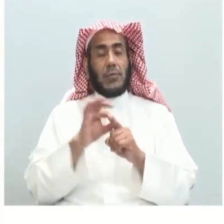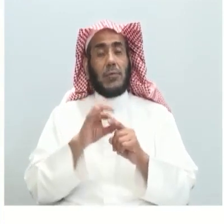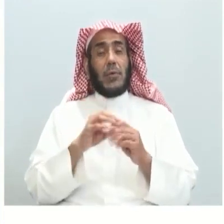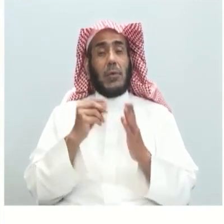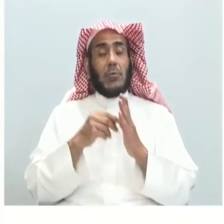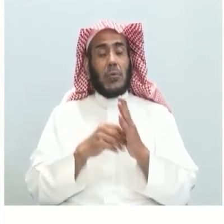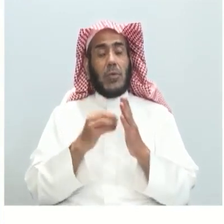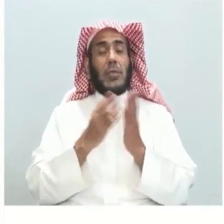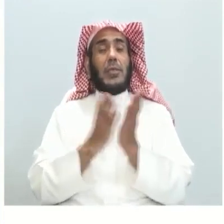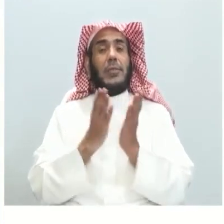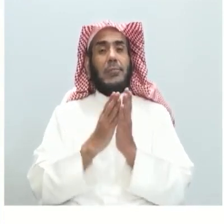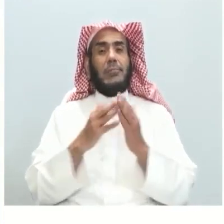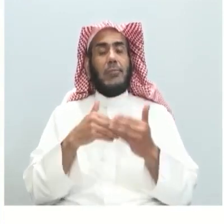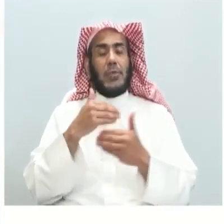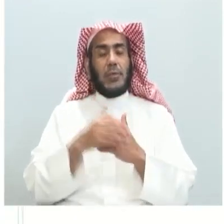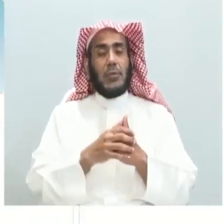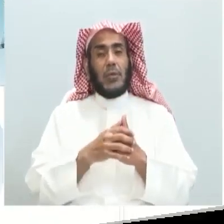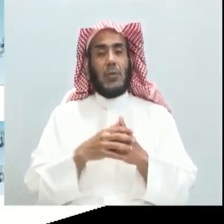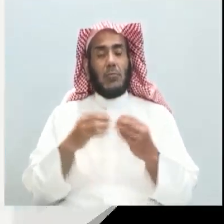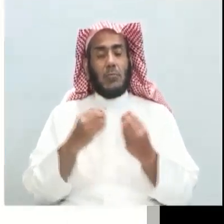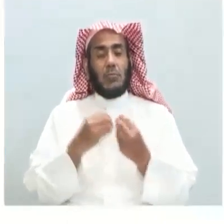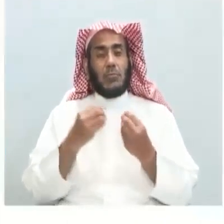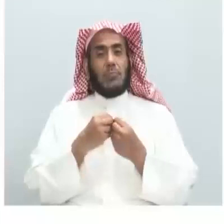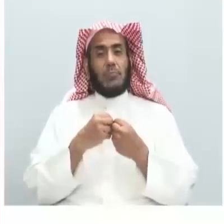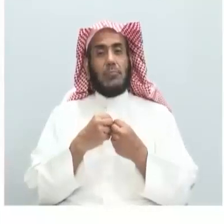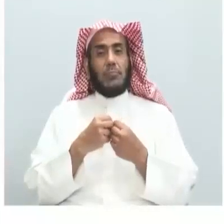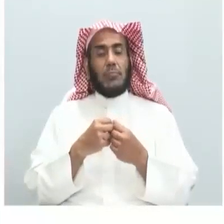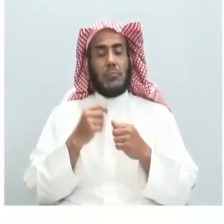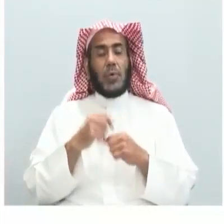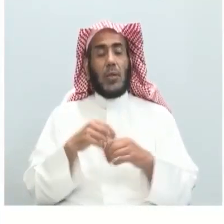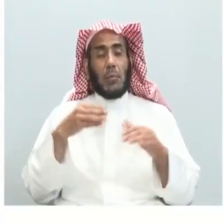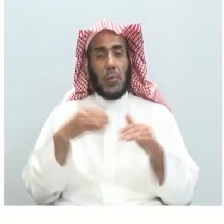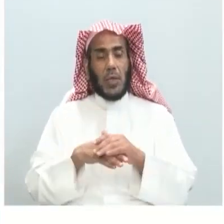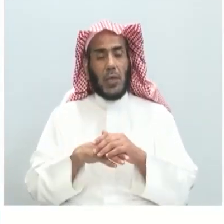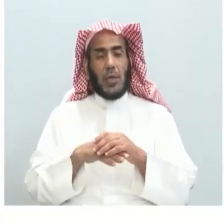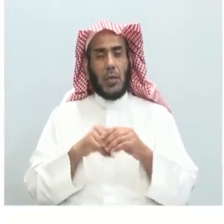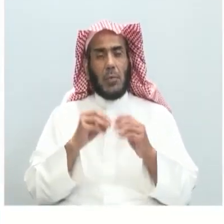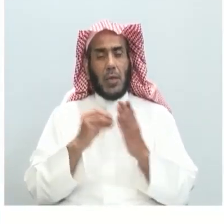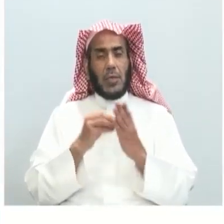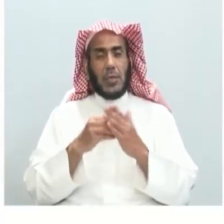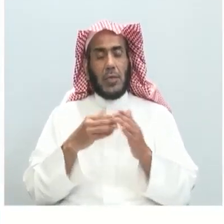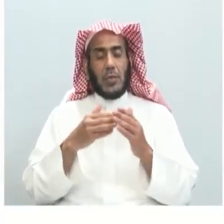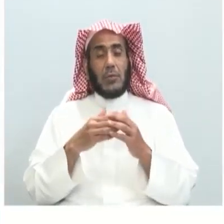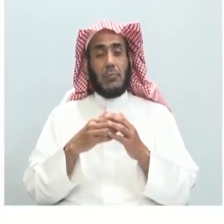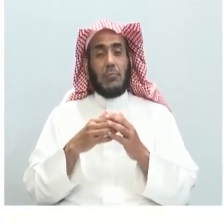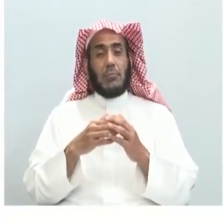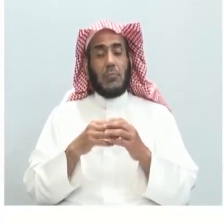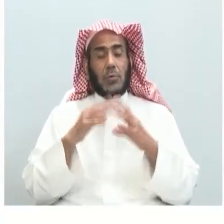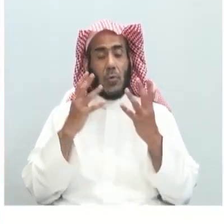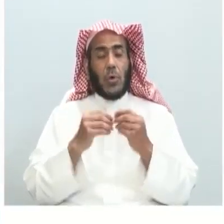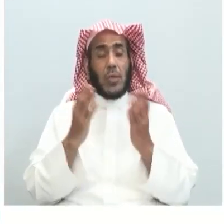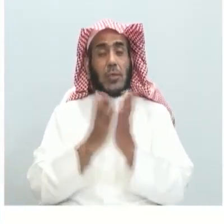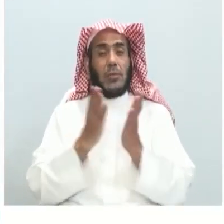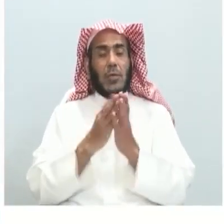المرسومه لدرس بعد هذا اتي واياكم الى هذا المدخل الذي من خلاله ندخل الى جو هذا